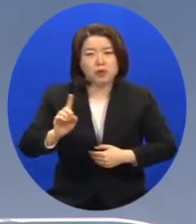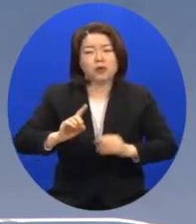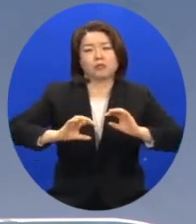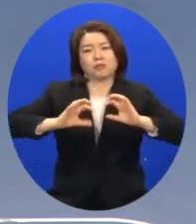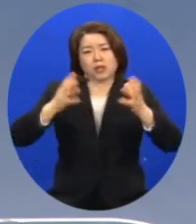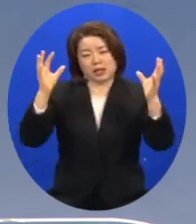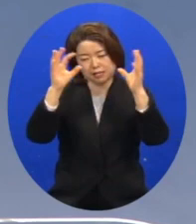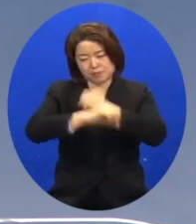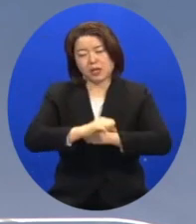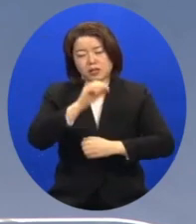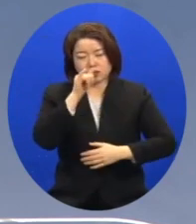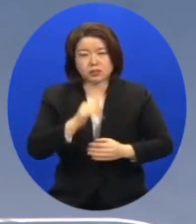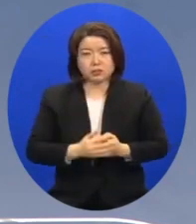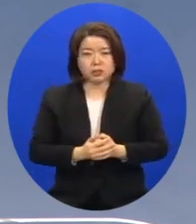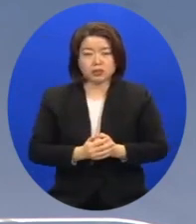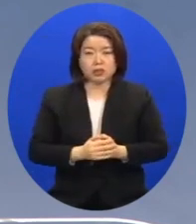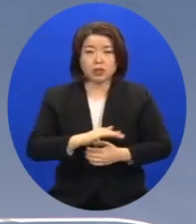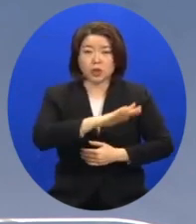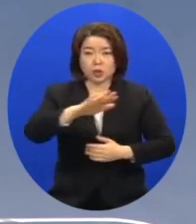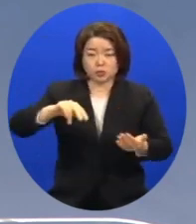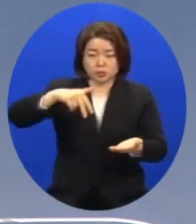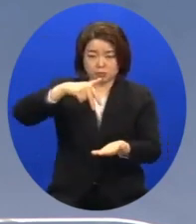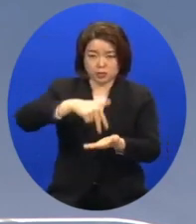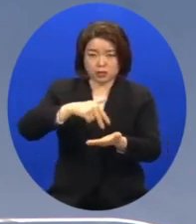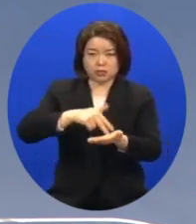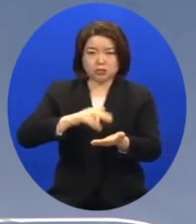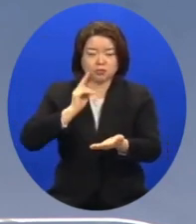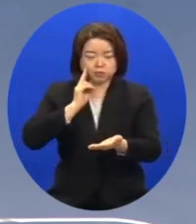우리에게 있어서 대단히 심각한 문제